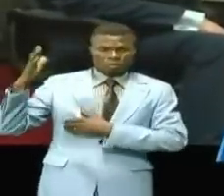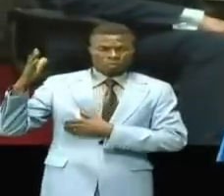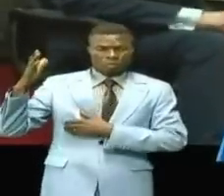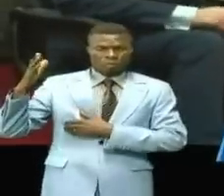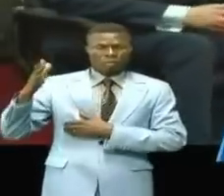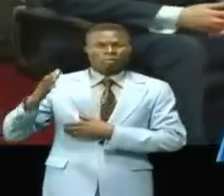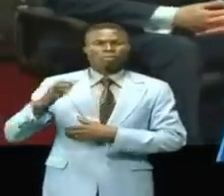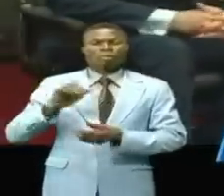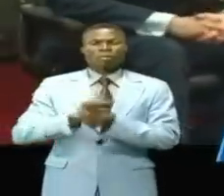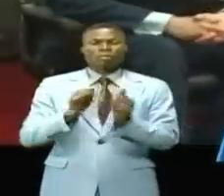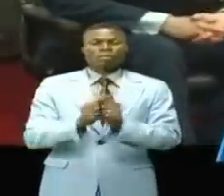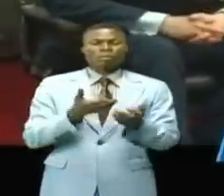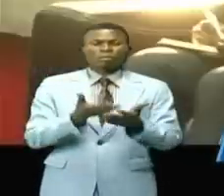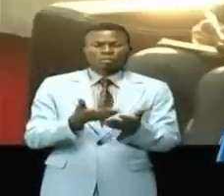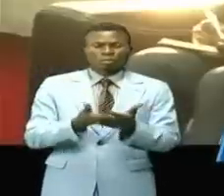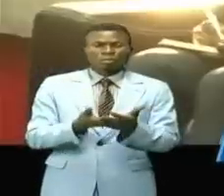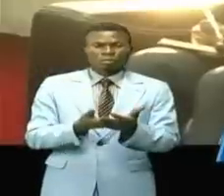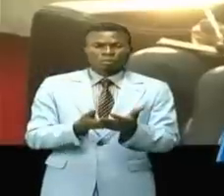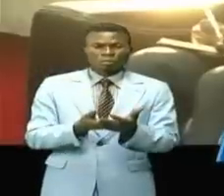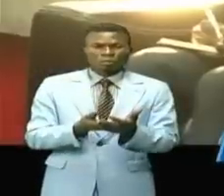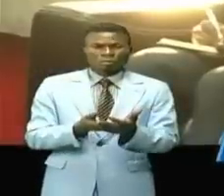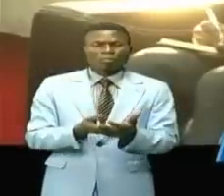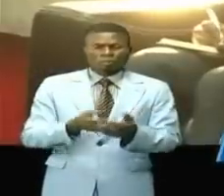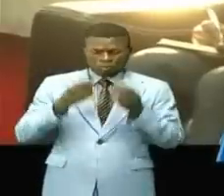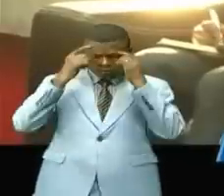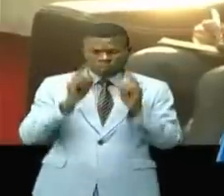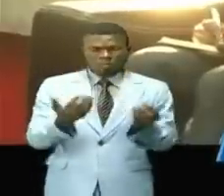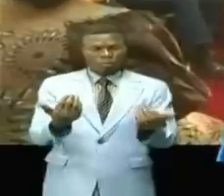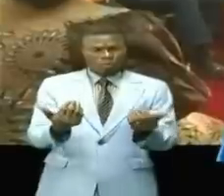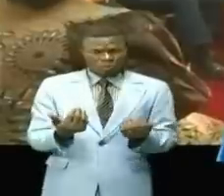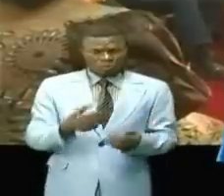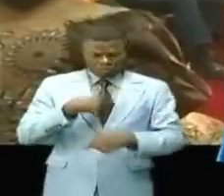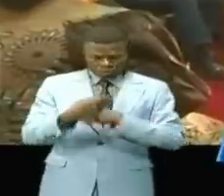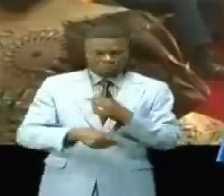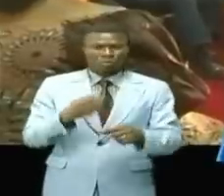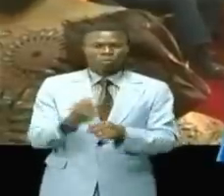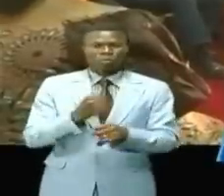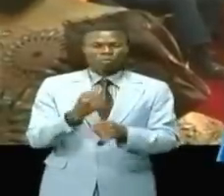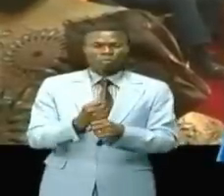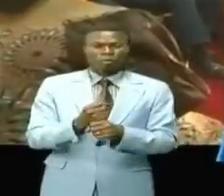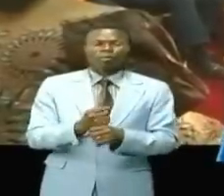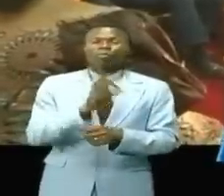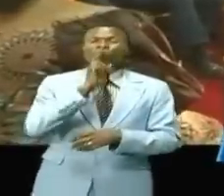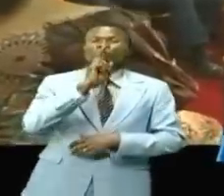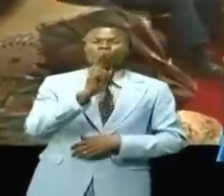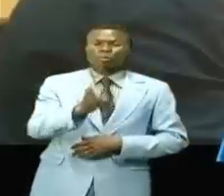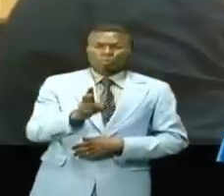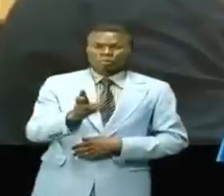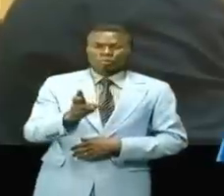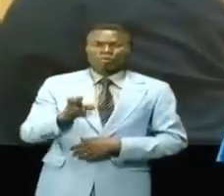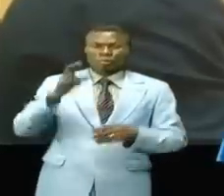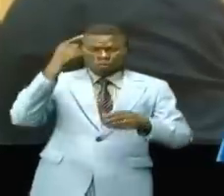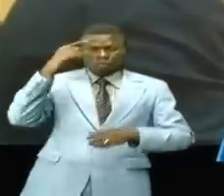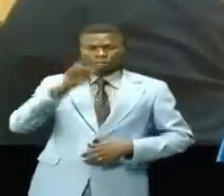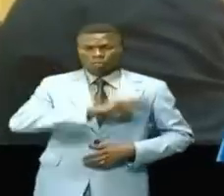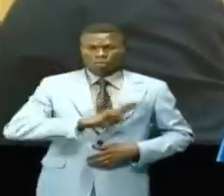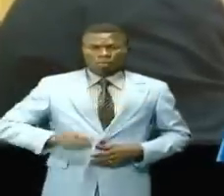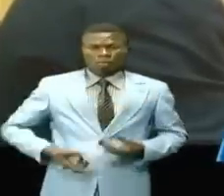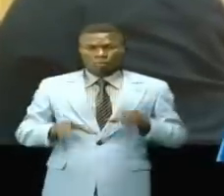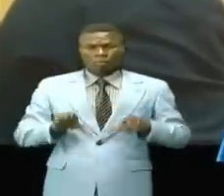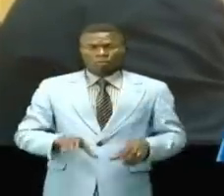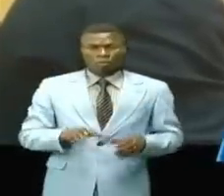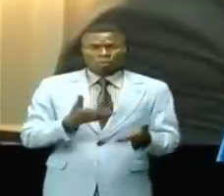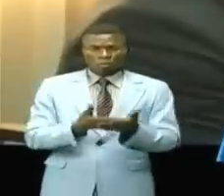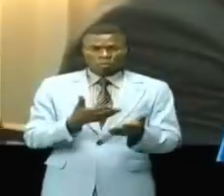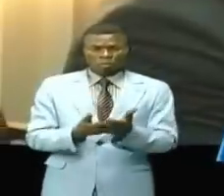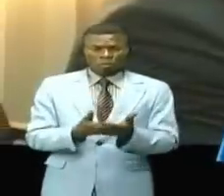régionale, Antipas Mboussa Nyamwisi, sa ferme volonté de se lancer dans une croisade de vérité sur la République démocratique du Congo, qui est